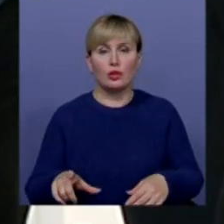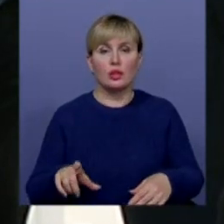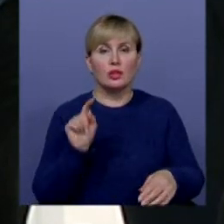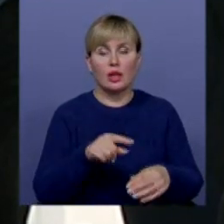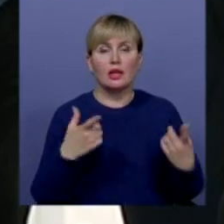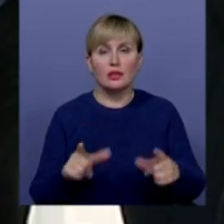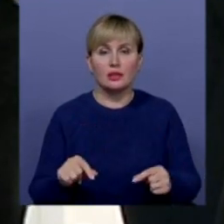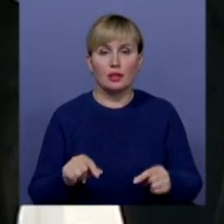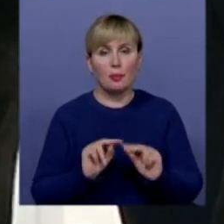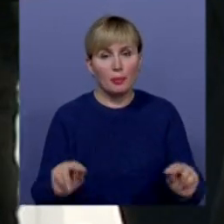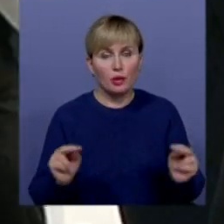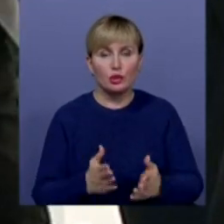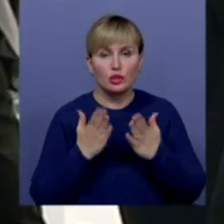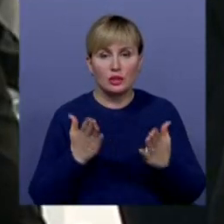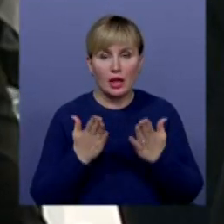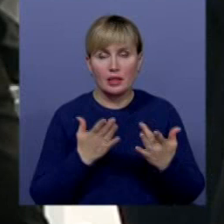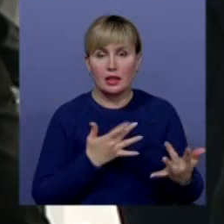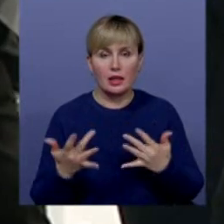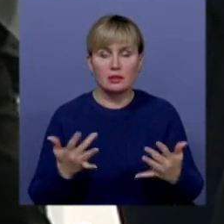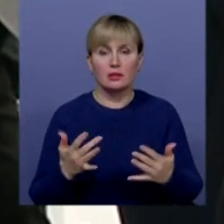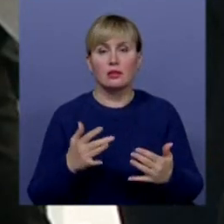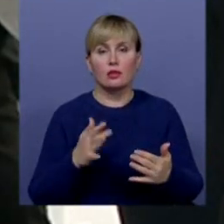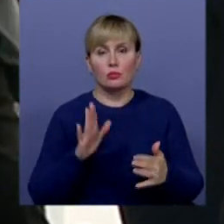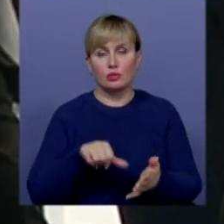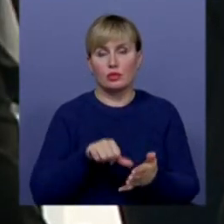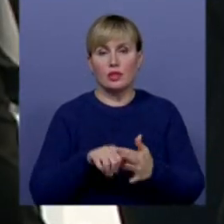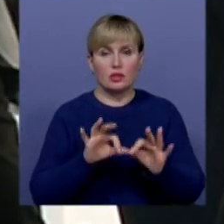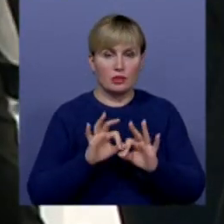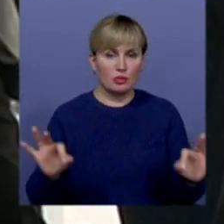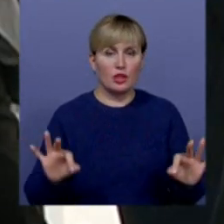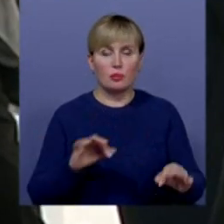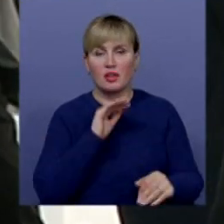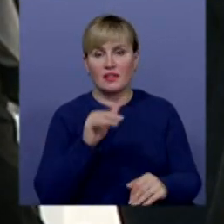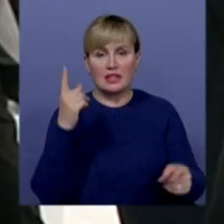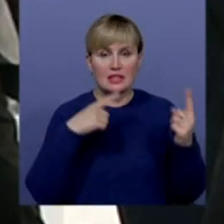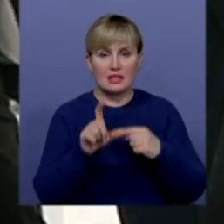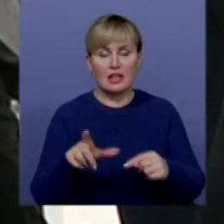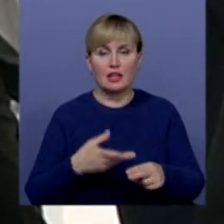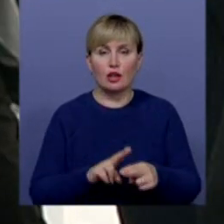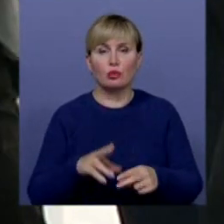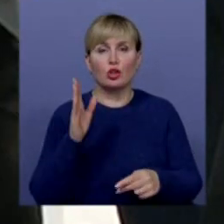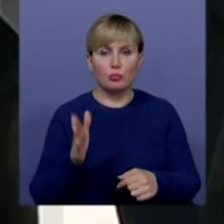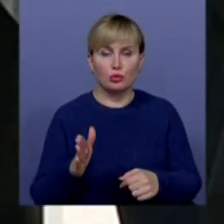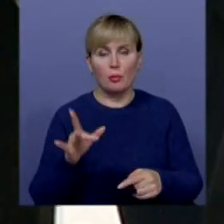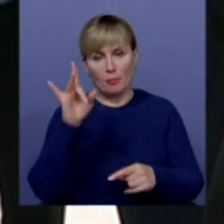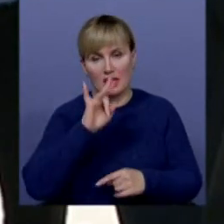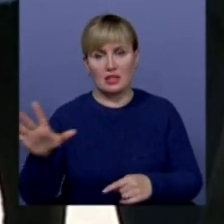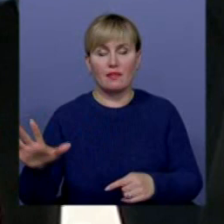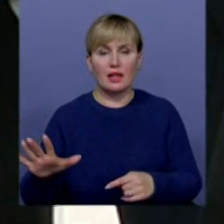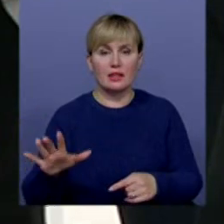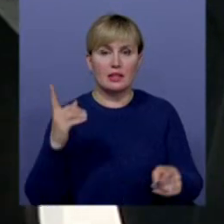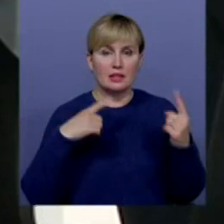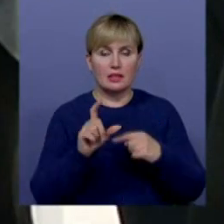они преподают, читают лекции, выйдут замечательные профессиональные дизайнеры, которые будут прославлять